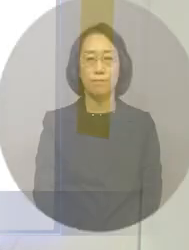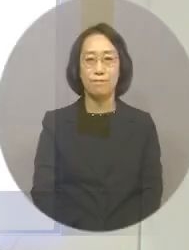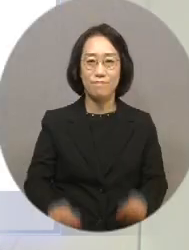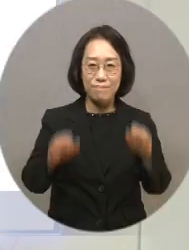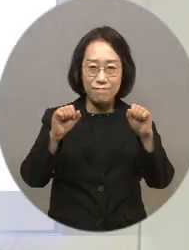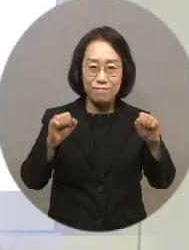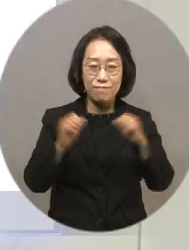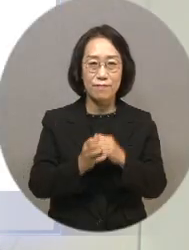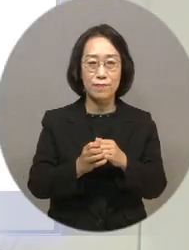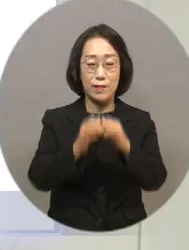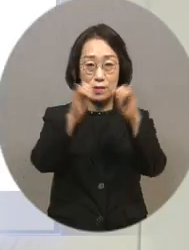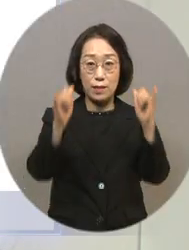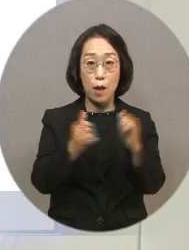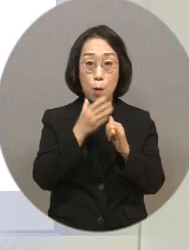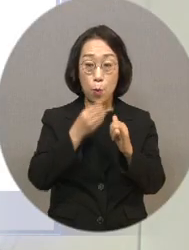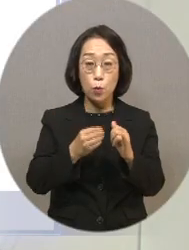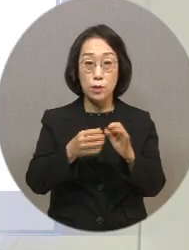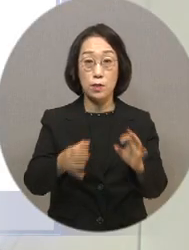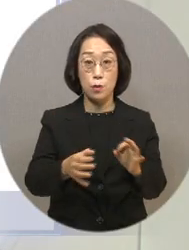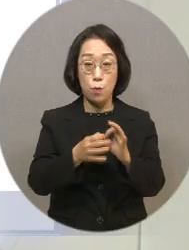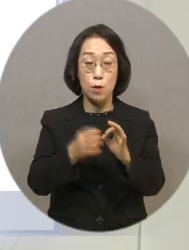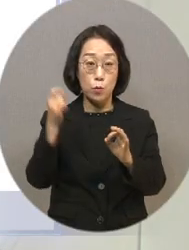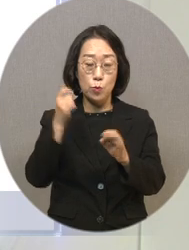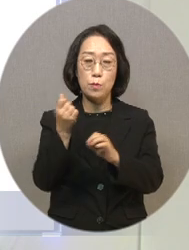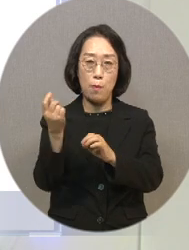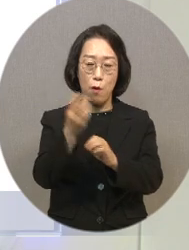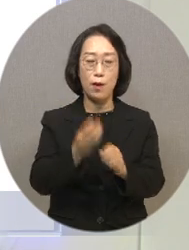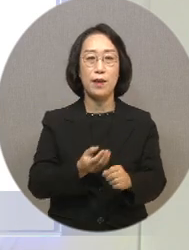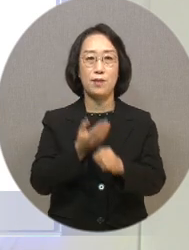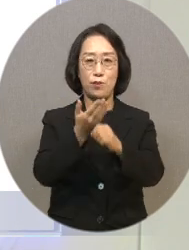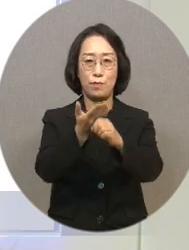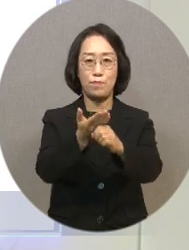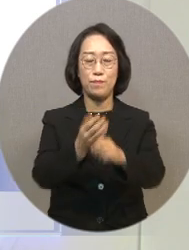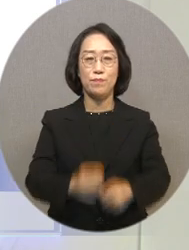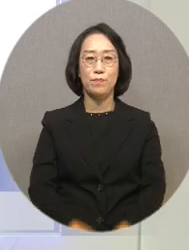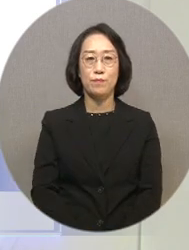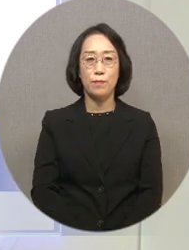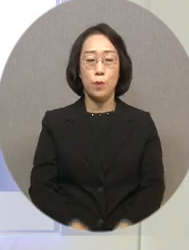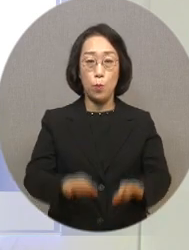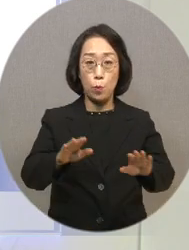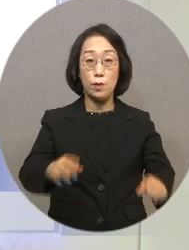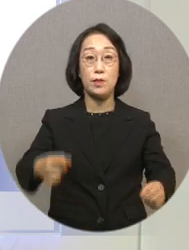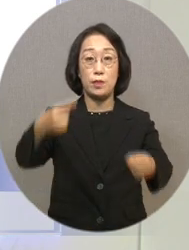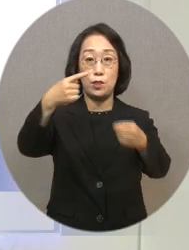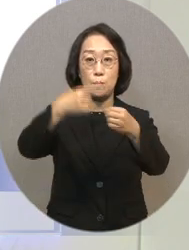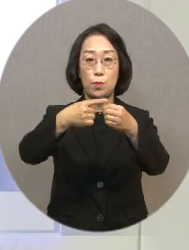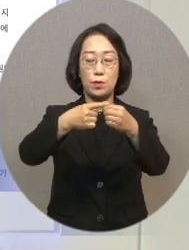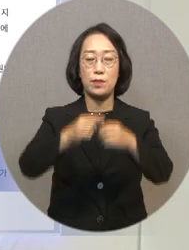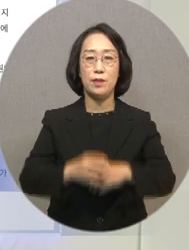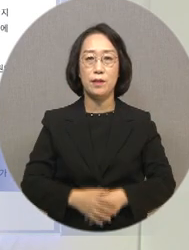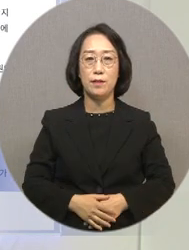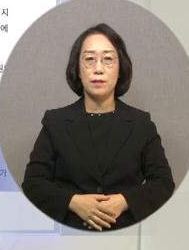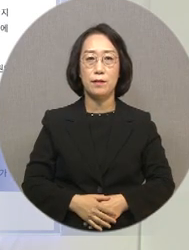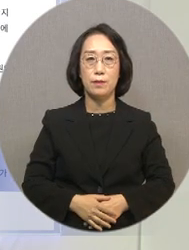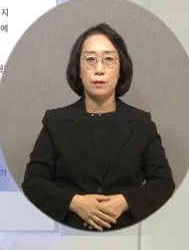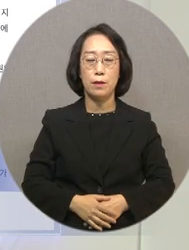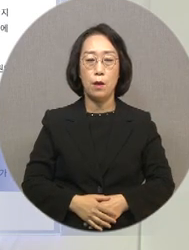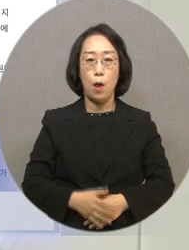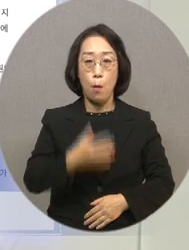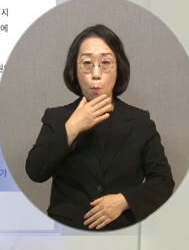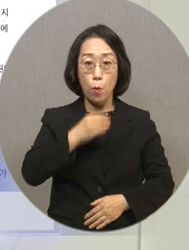안녕하세요 지금부터 웰페어 뉴스와 함께 사회복지의 이슈를 만나봅니다 오늘 첫 번째 소식입니다